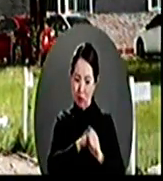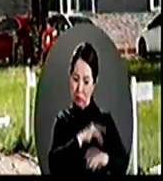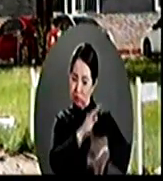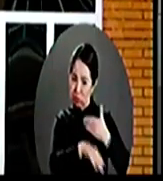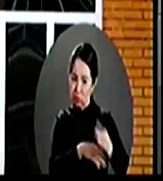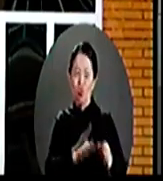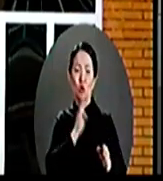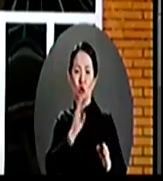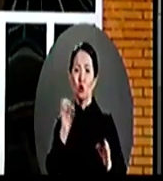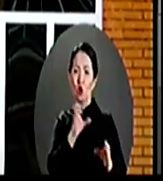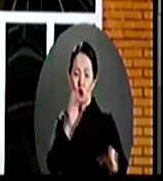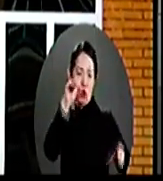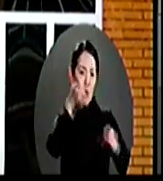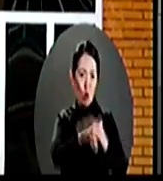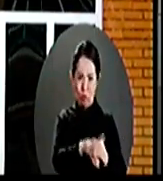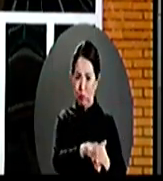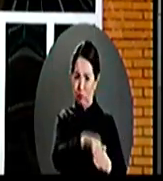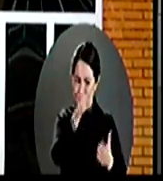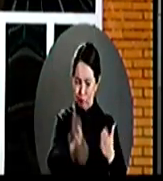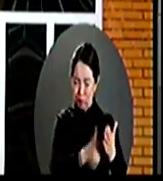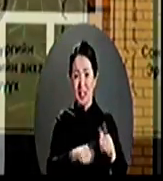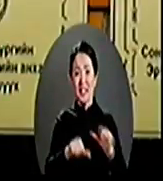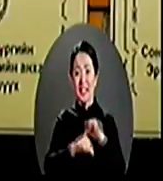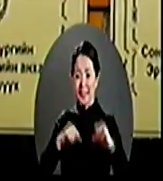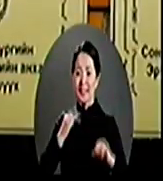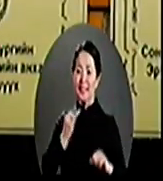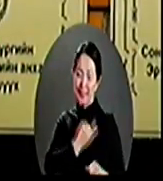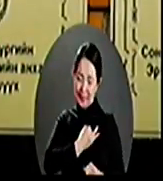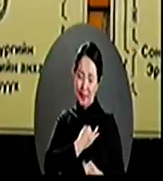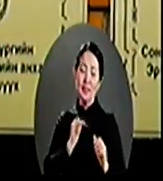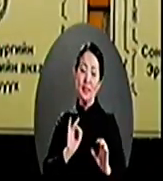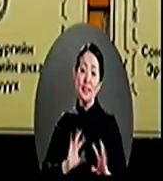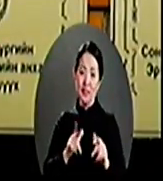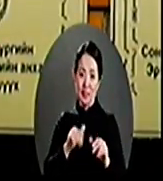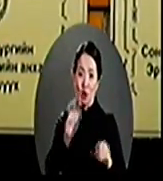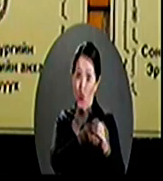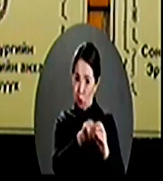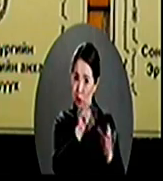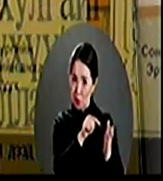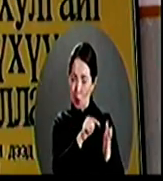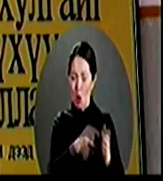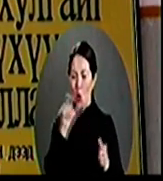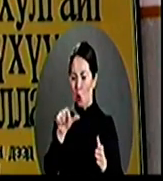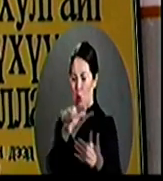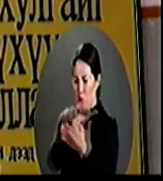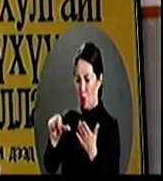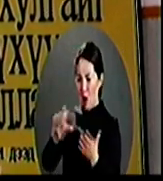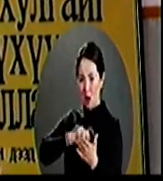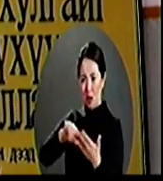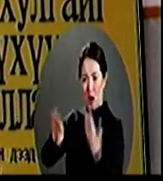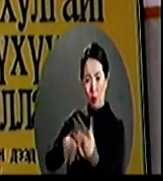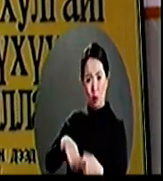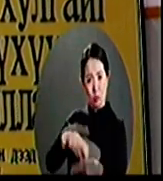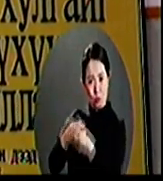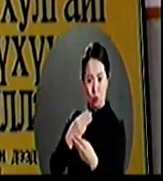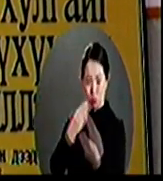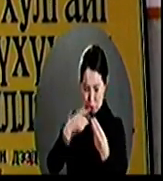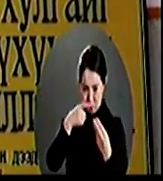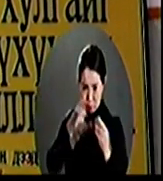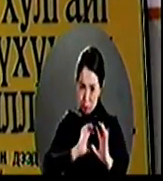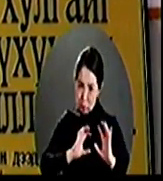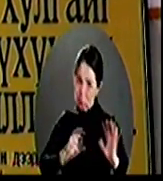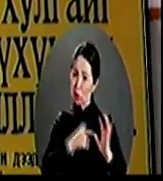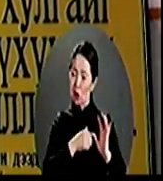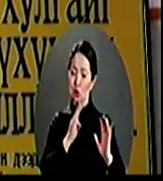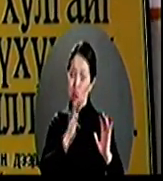үйл ажиллагаа нь шударга ёсоор бүрэн тогтоож иргэдийн итгэлийг сэргээн гэж заасан байна. Хүн бүрийн эрхийг хамгаалах үүргийг хүлээж байгаа шүүх